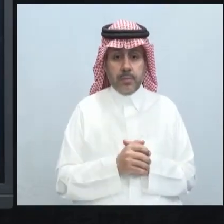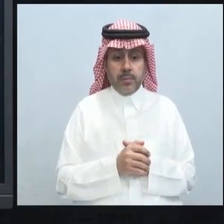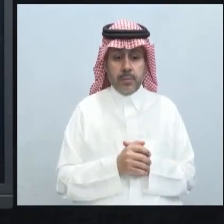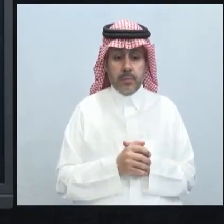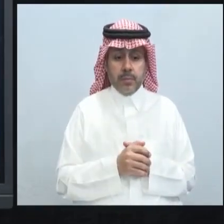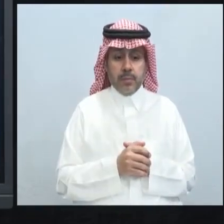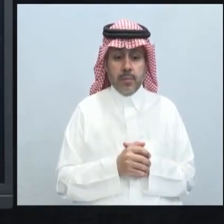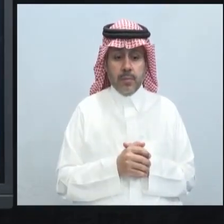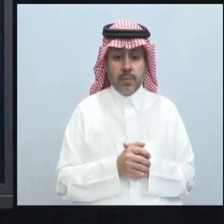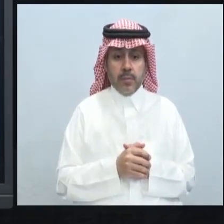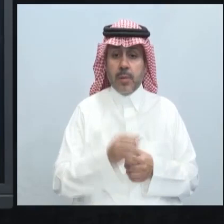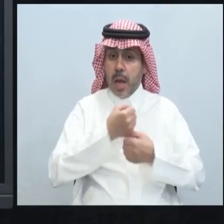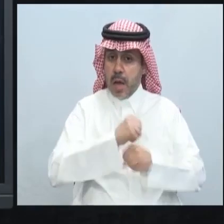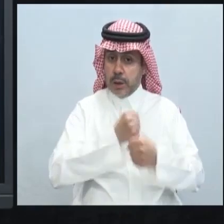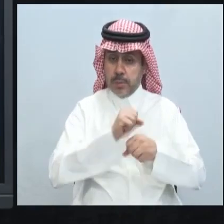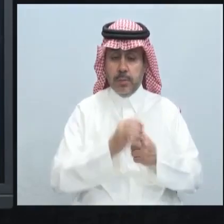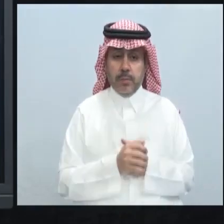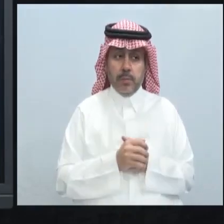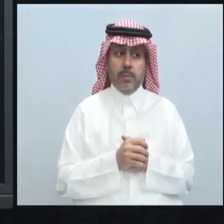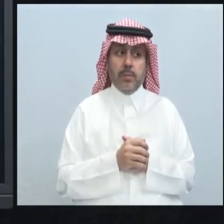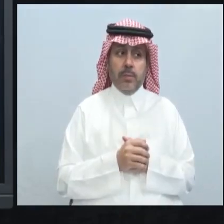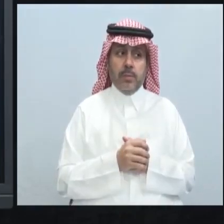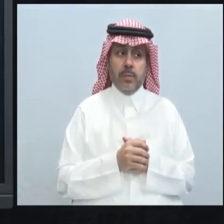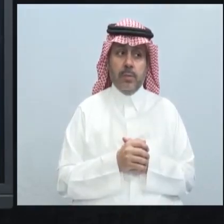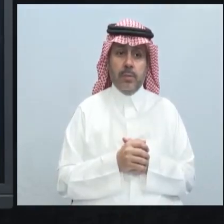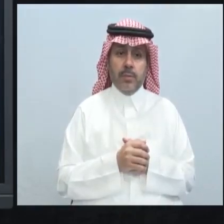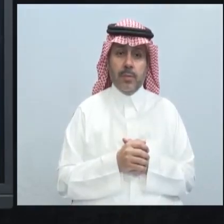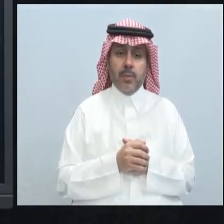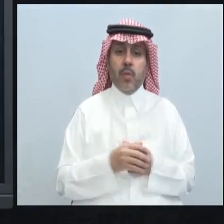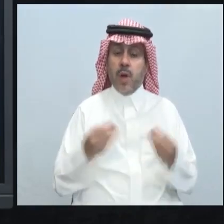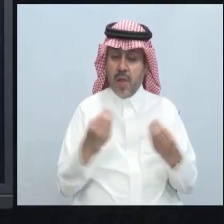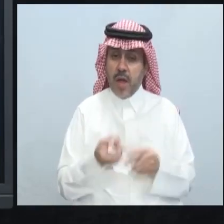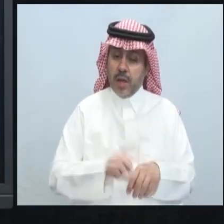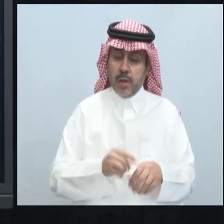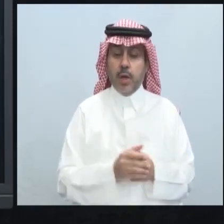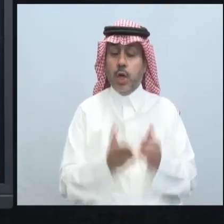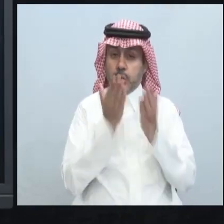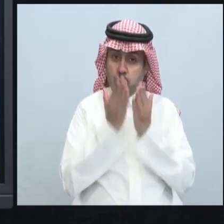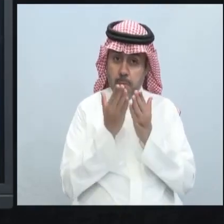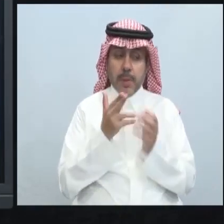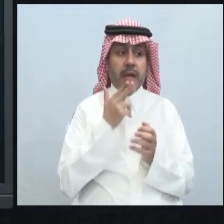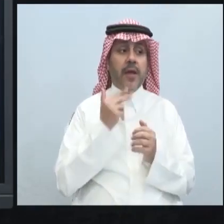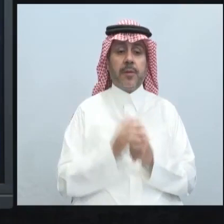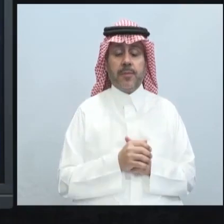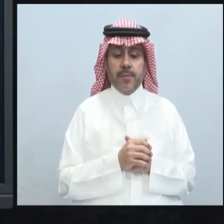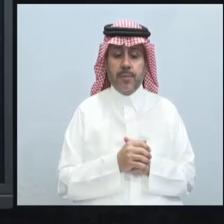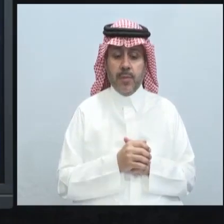الله الخادمه والخادم وكذلكم يا ابنائي ندعو لهم بالخير